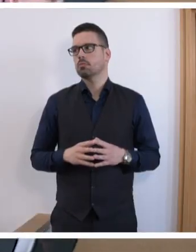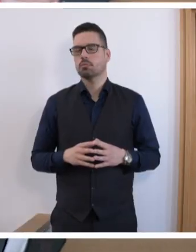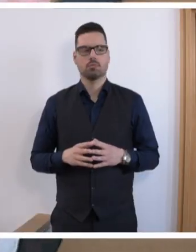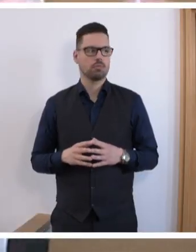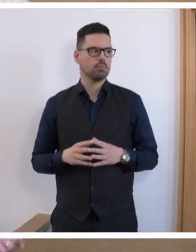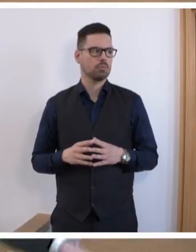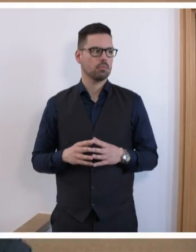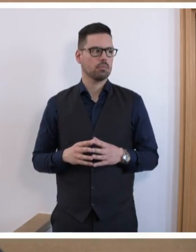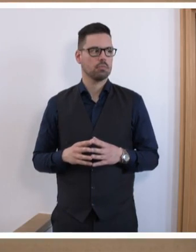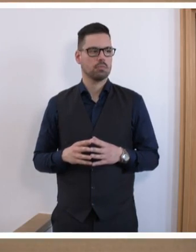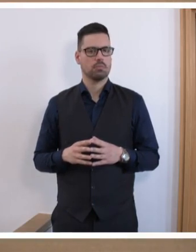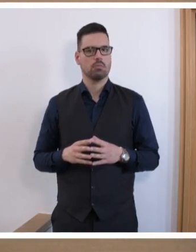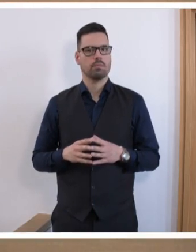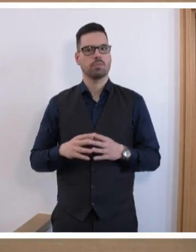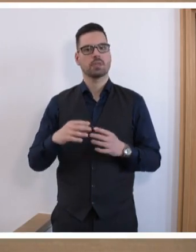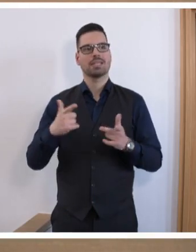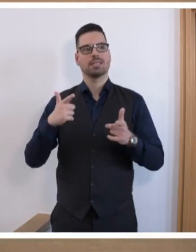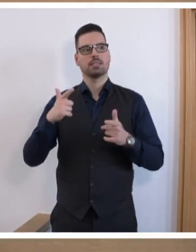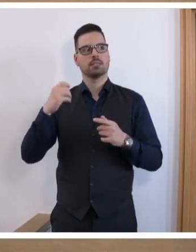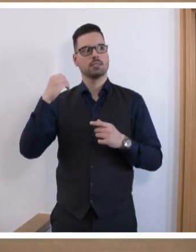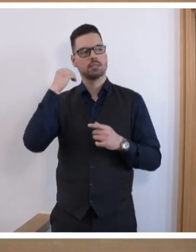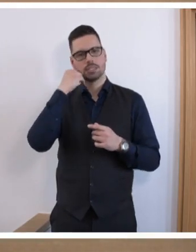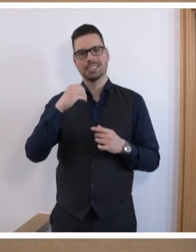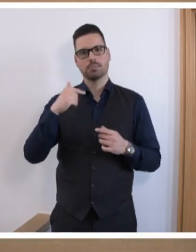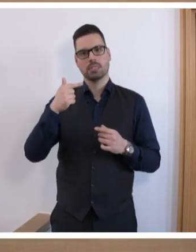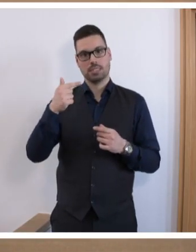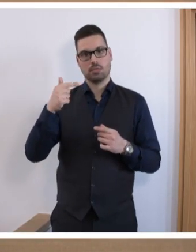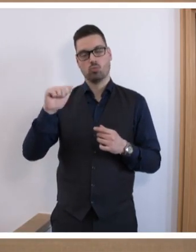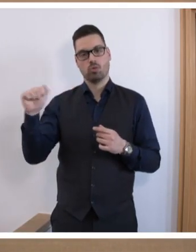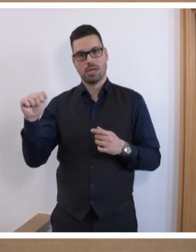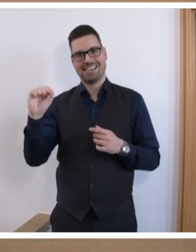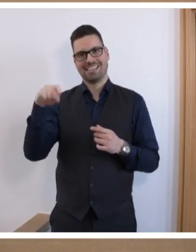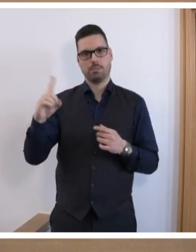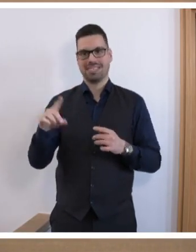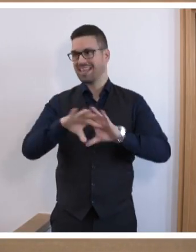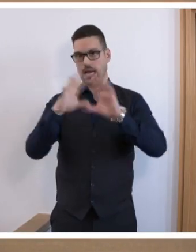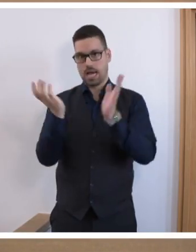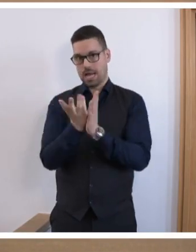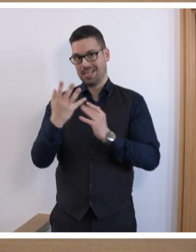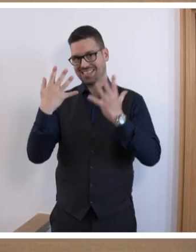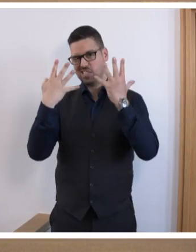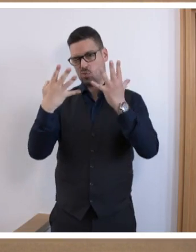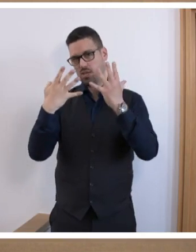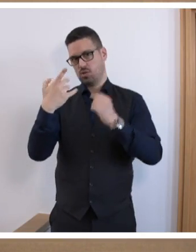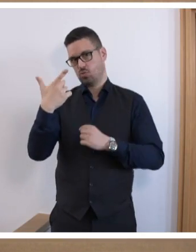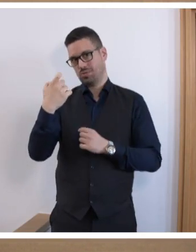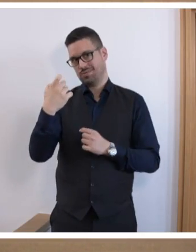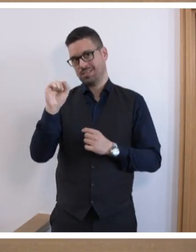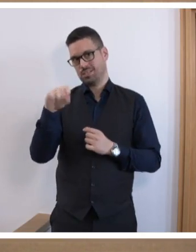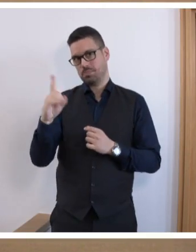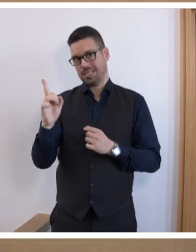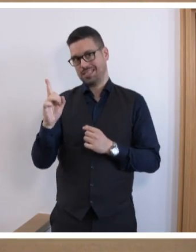Frau Präsidentin, lieber Timo A, liebe SPD-Fraktion, wir nehmen euch alle in die Verantwortung in der Frage. Alle 29 Abgeordneten und die gesamte